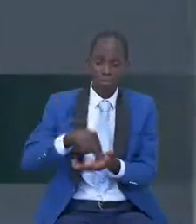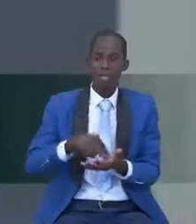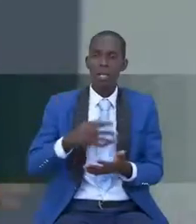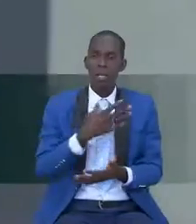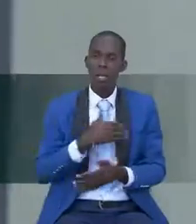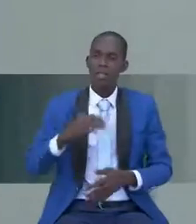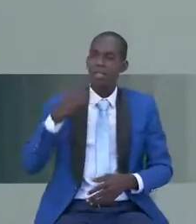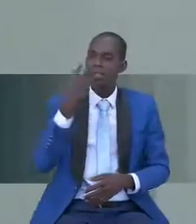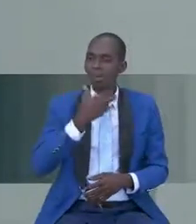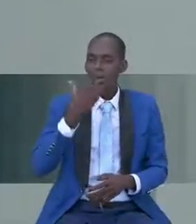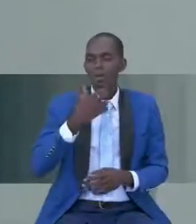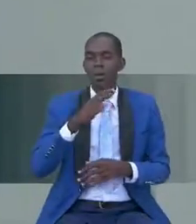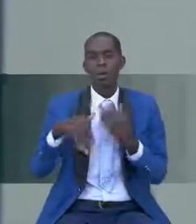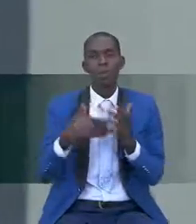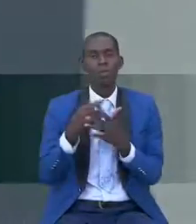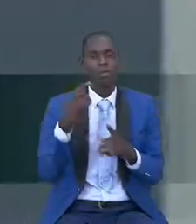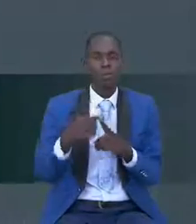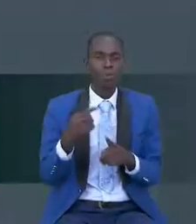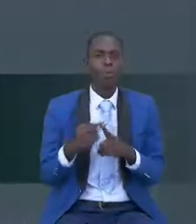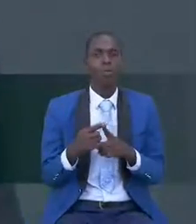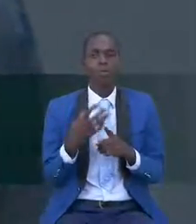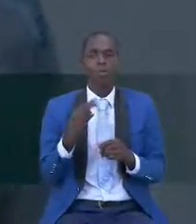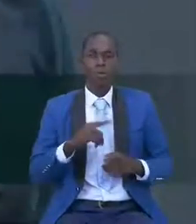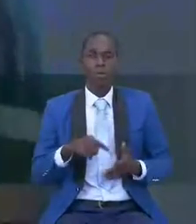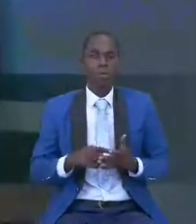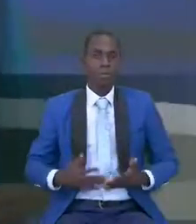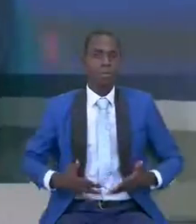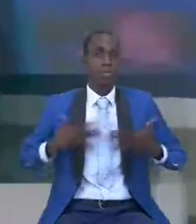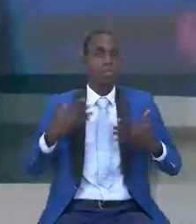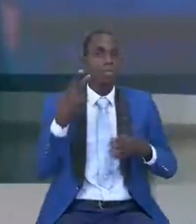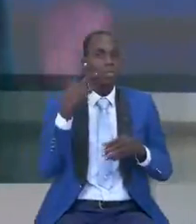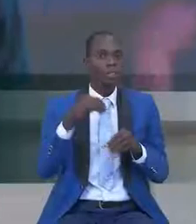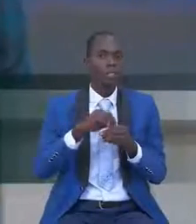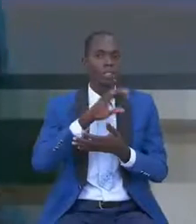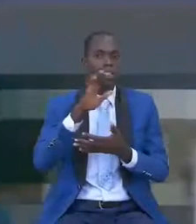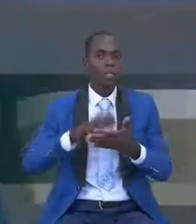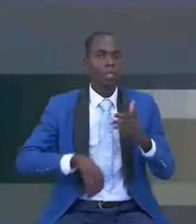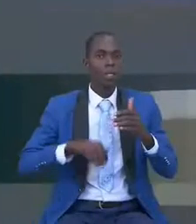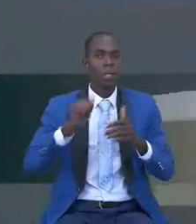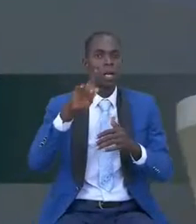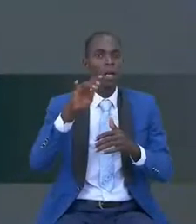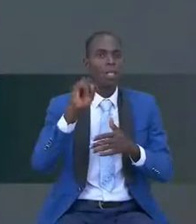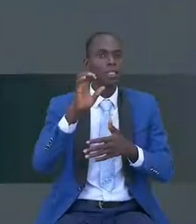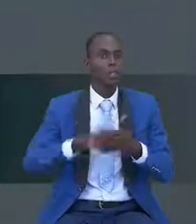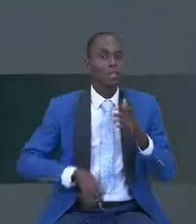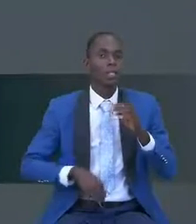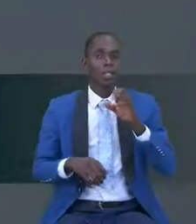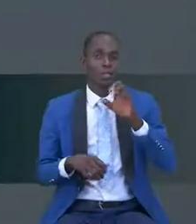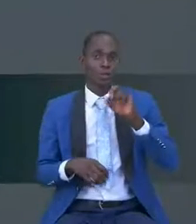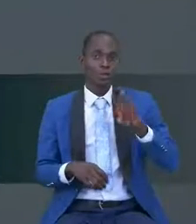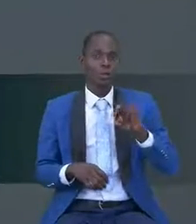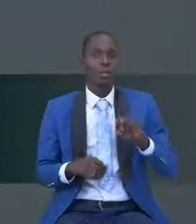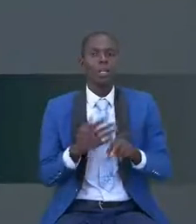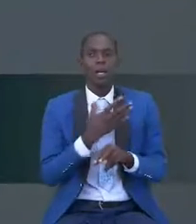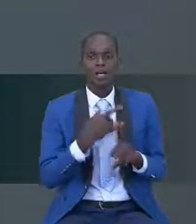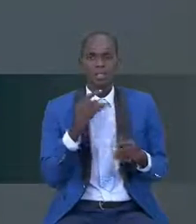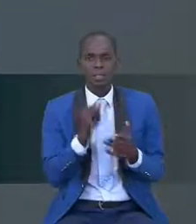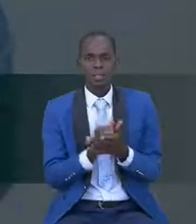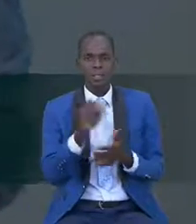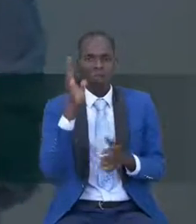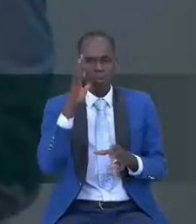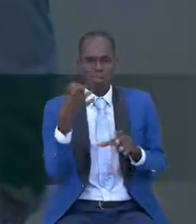et déclarer toutes les paroles de cette vie ». Vous les voyez dans le chapitre 12, Hérode pensait « Oh, je vais prendre cet homme